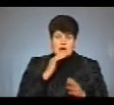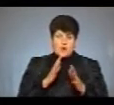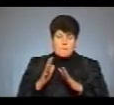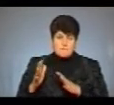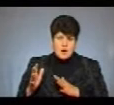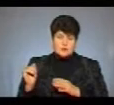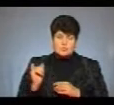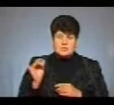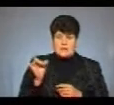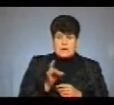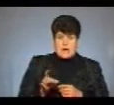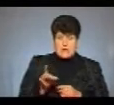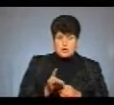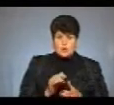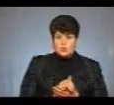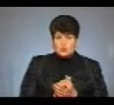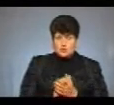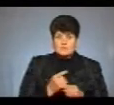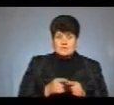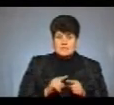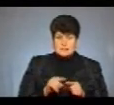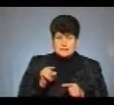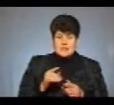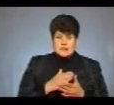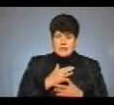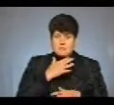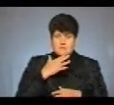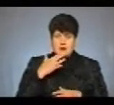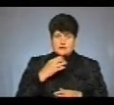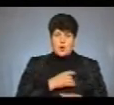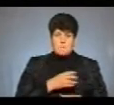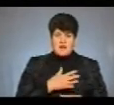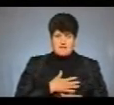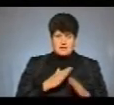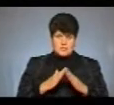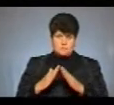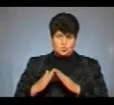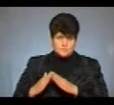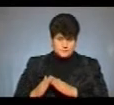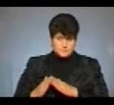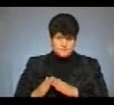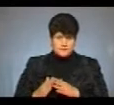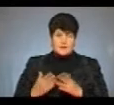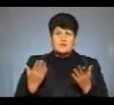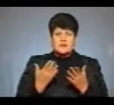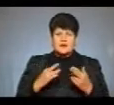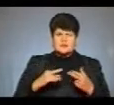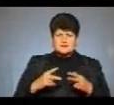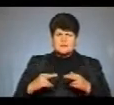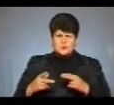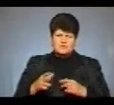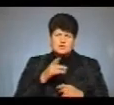район Дружби – це багато є приватної забудови, тобто яка буде замінюватись часом